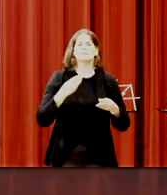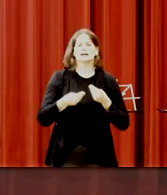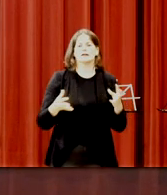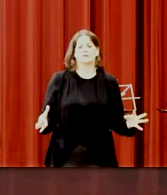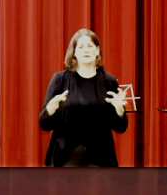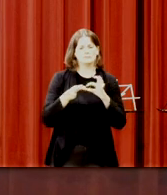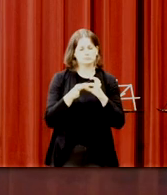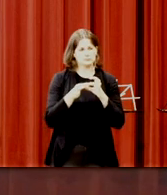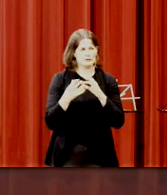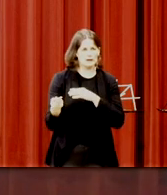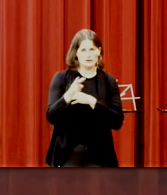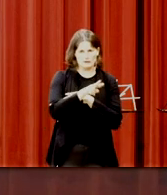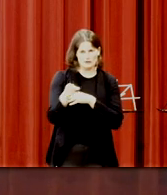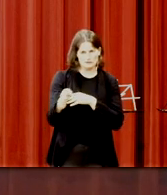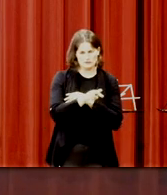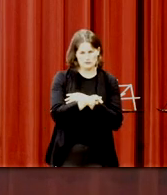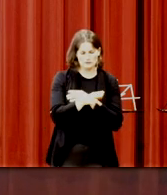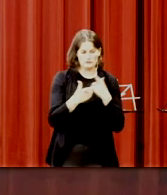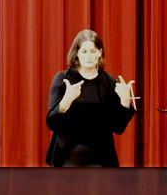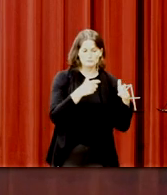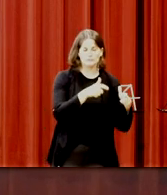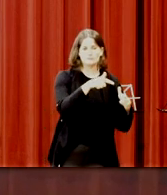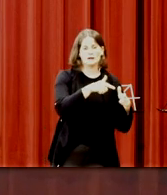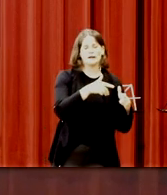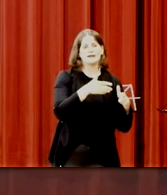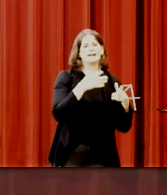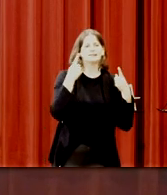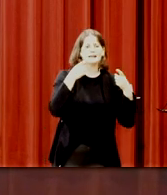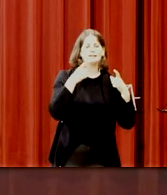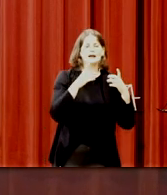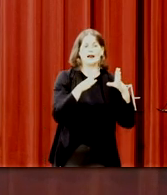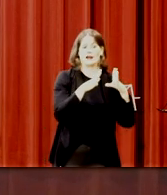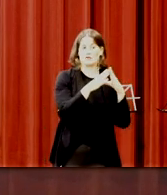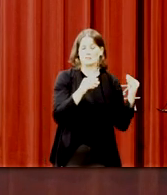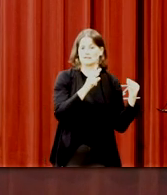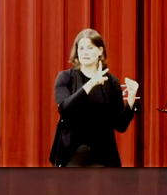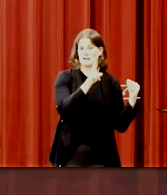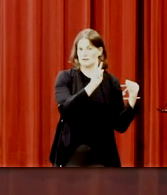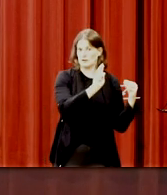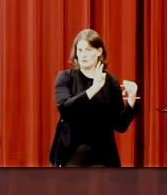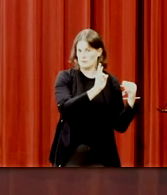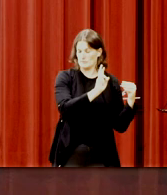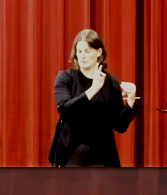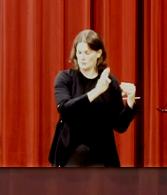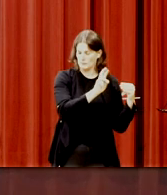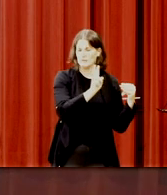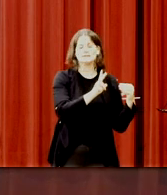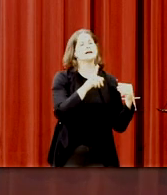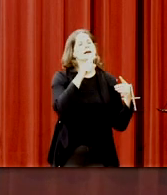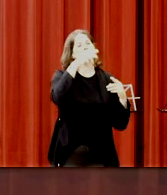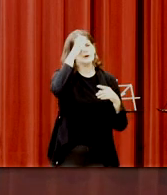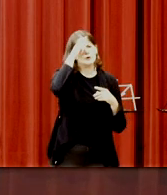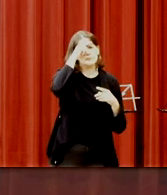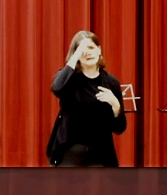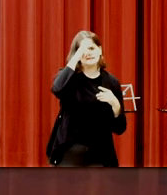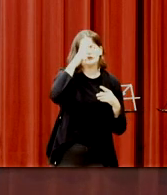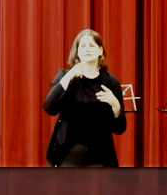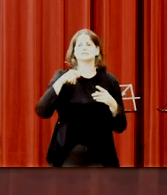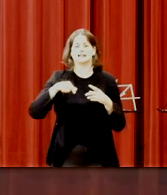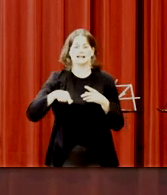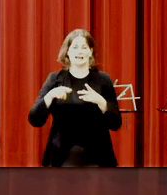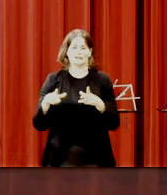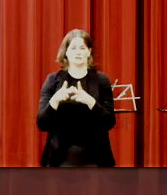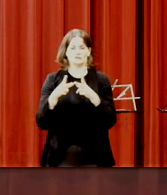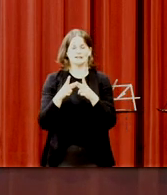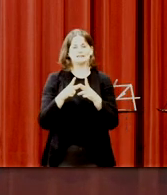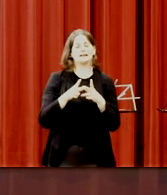les necessitats de la societat, i de l'altra, projectant en l'entorn la potencialitat de les activitats dutes